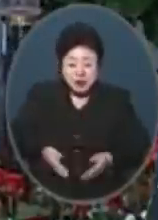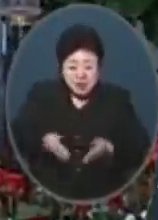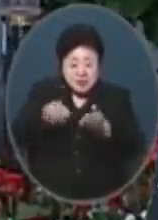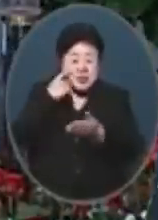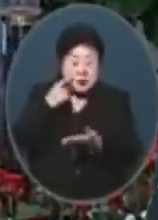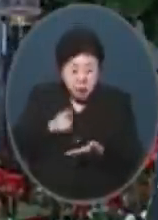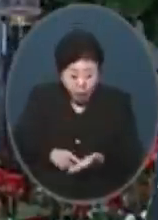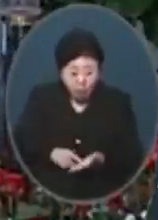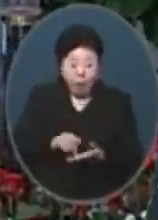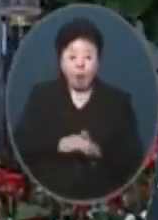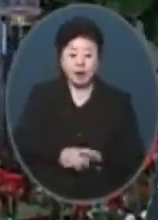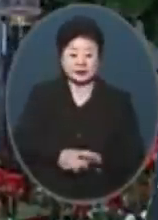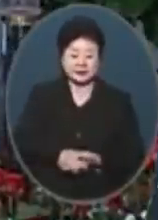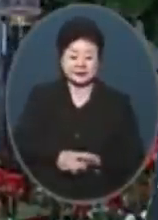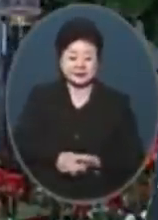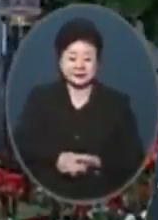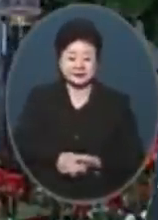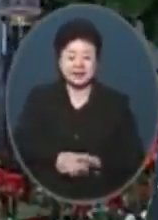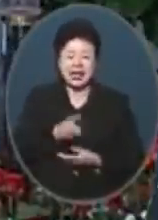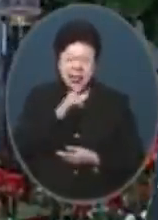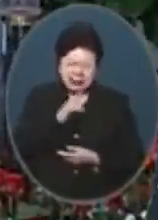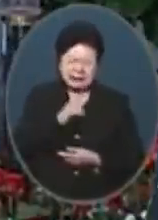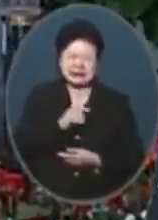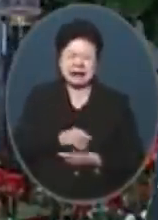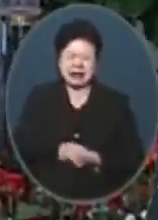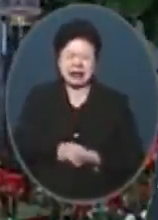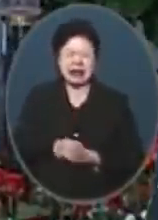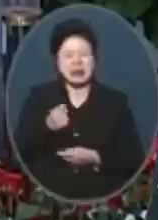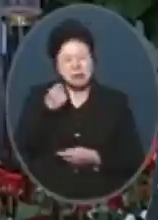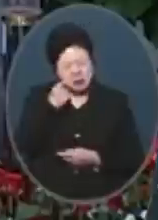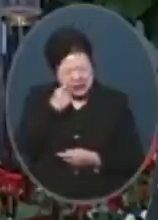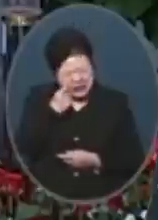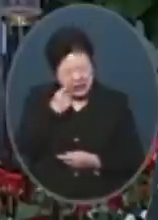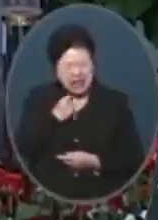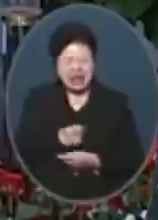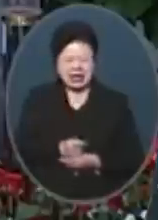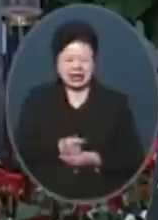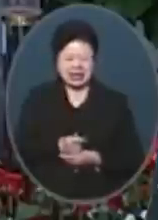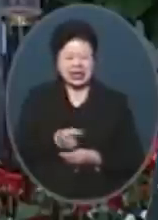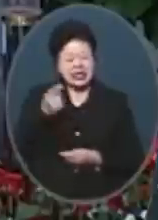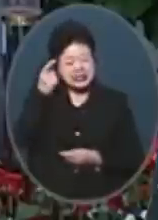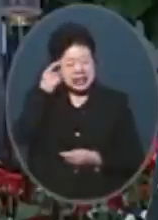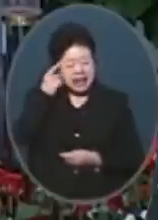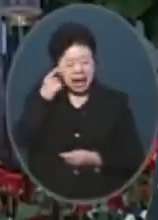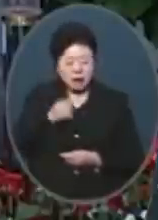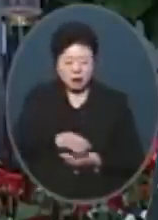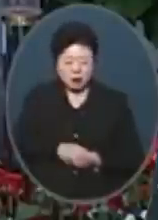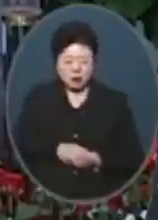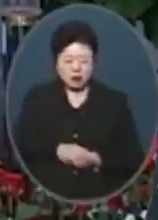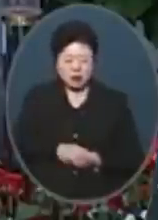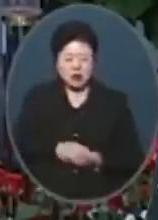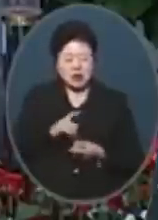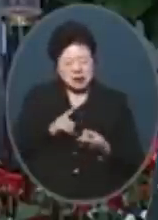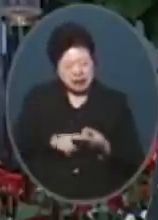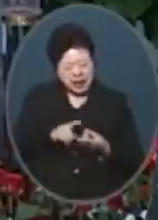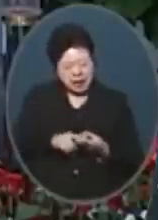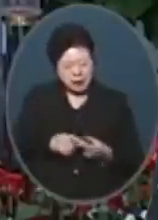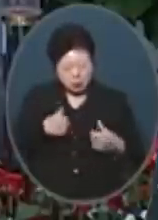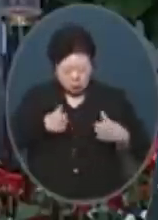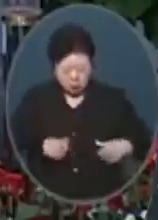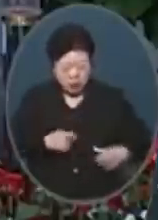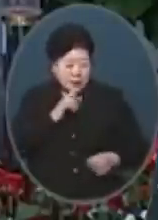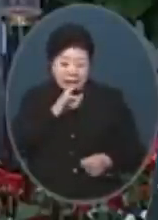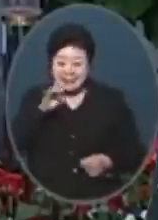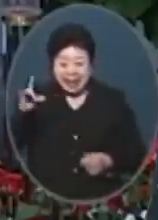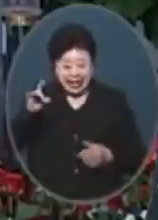보입니다. 안 된다, 할 수 없다라고 생각하고 그대로 포기해서는 안